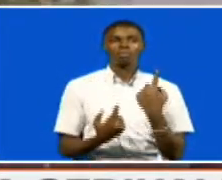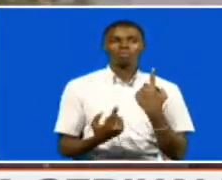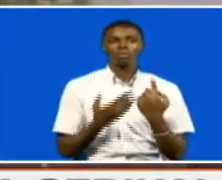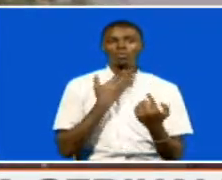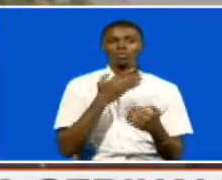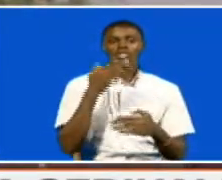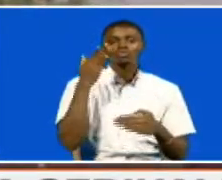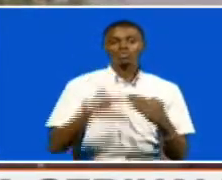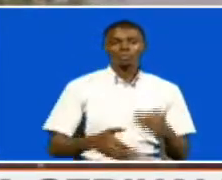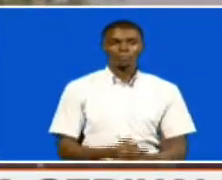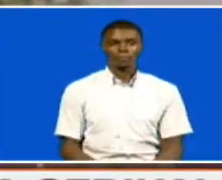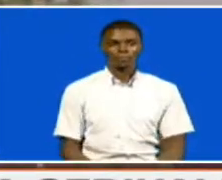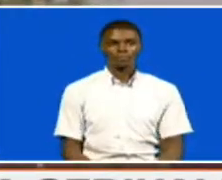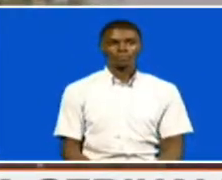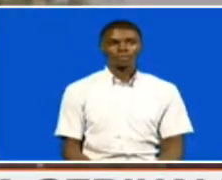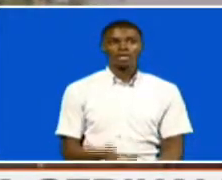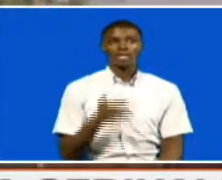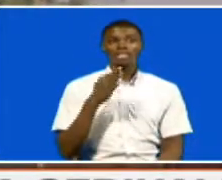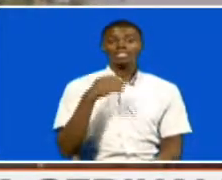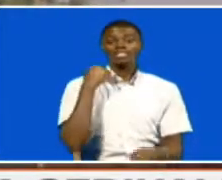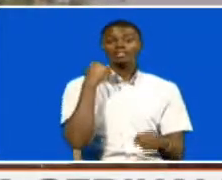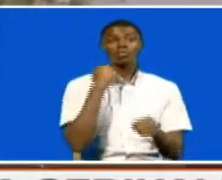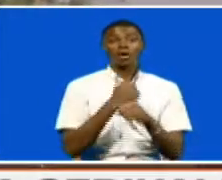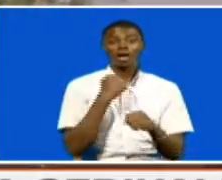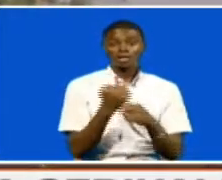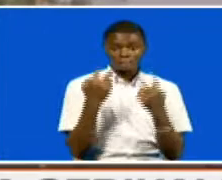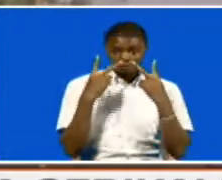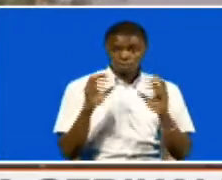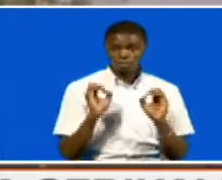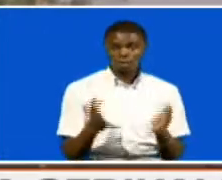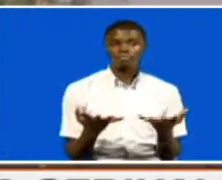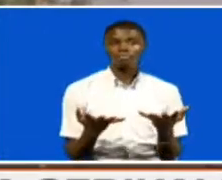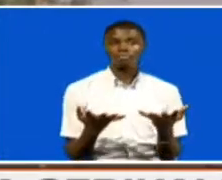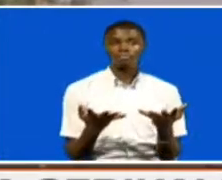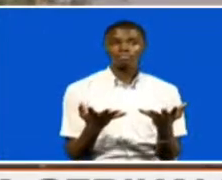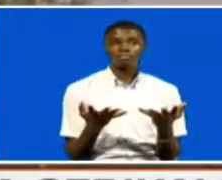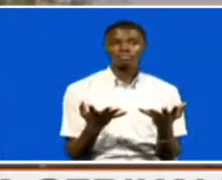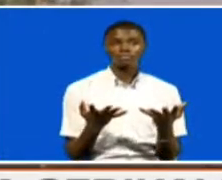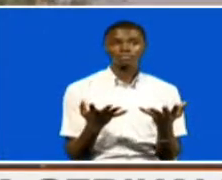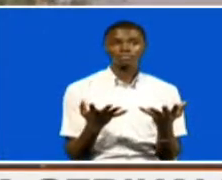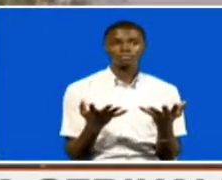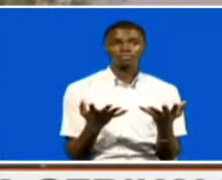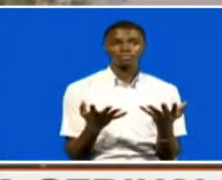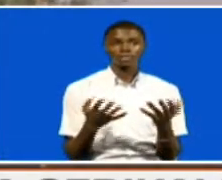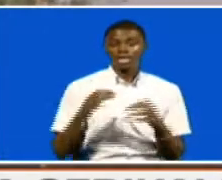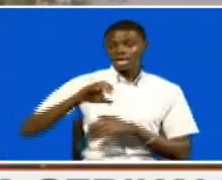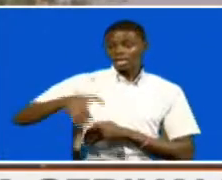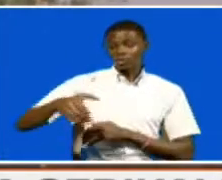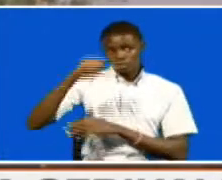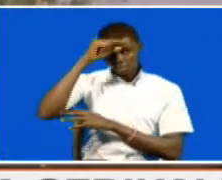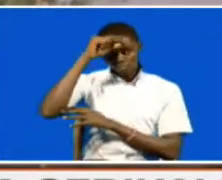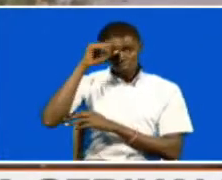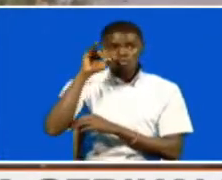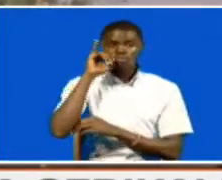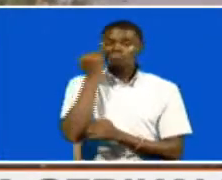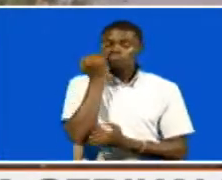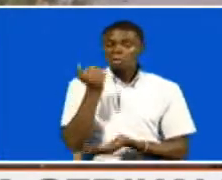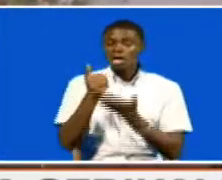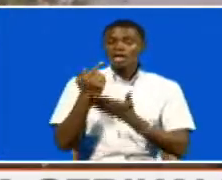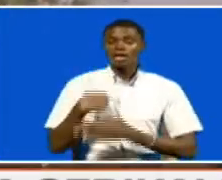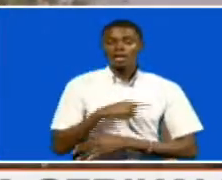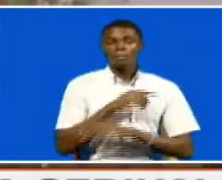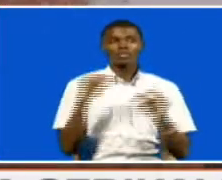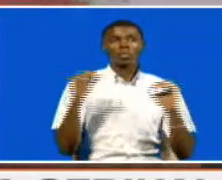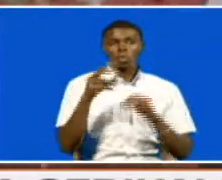this. Since operation sisi hatuoni, then and the county government of Isiolo haitusaidi.